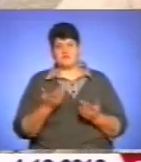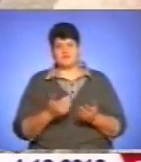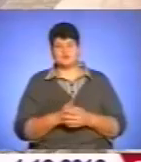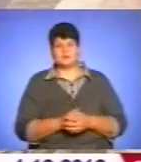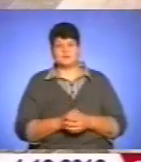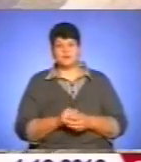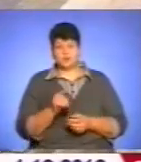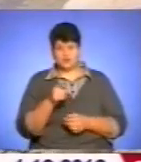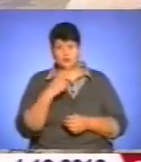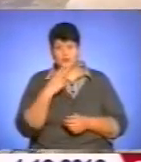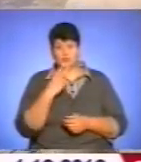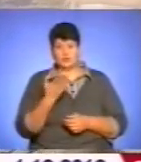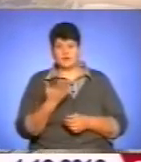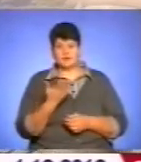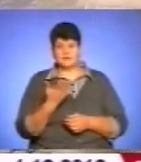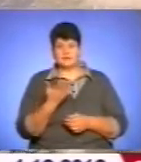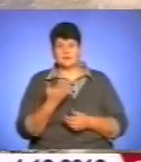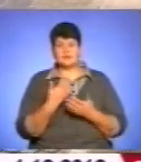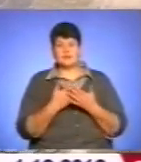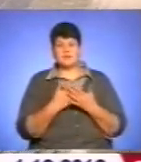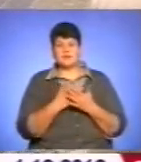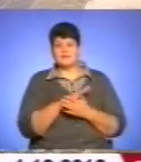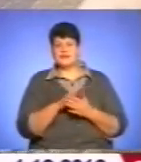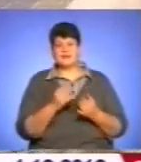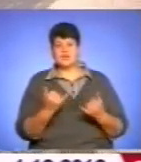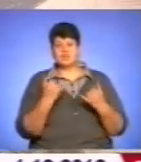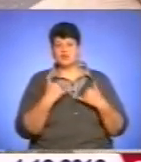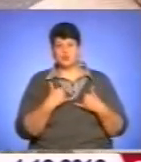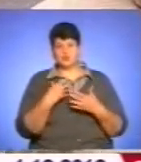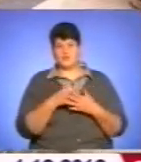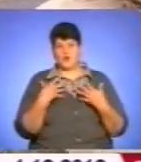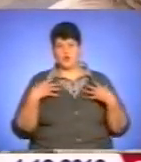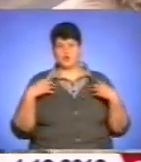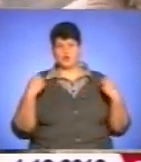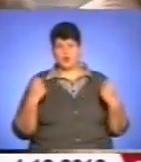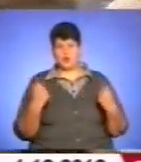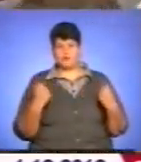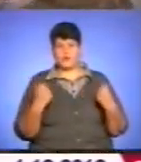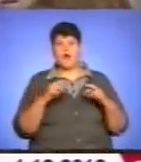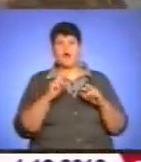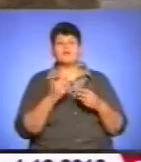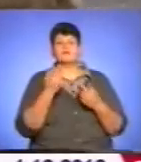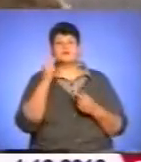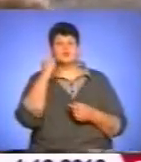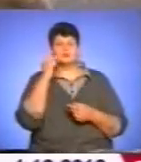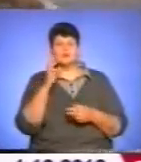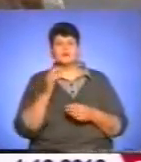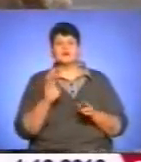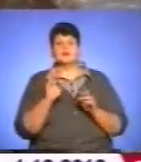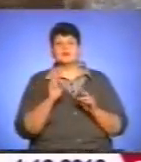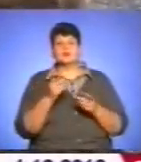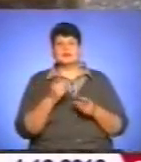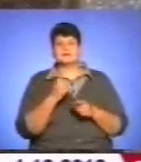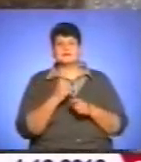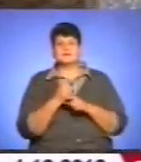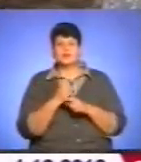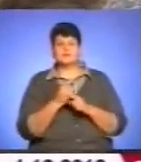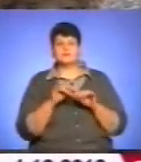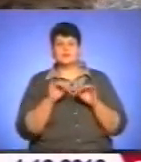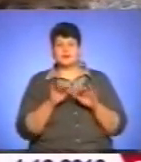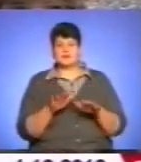Чому курять? Напевне, не вшанують свого здоров'я. А як ви гадаєте, які методи дієві в нашій державі, щоб люди